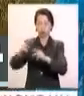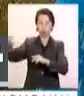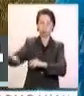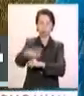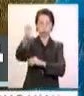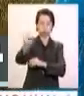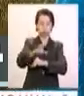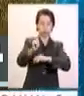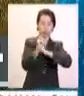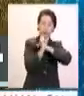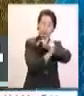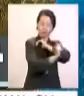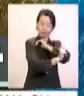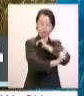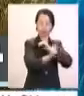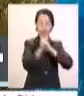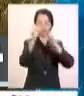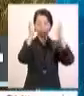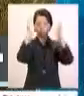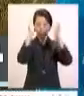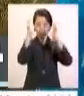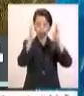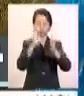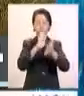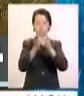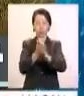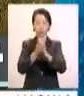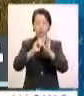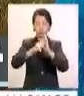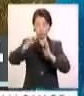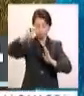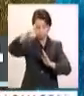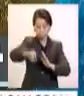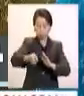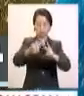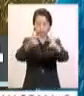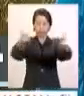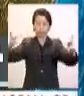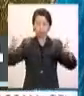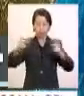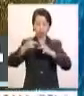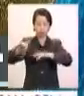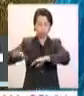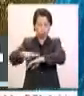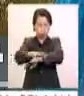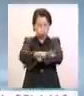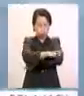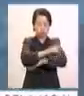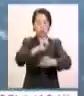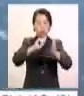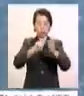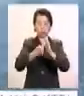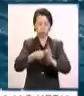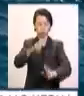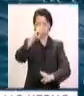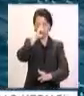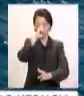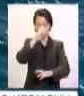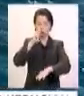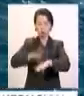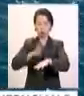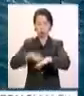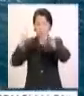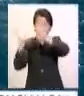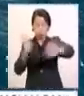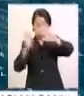perairan pantai timur Semenanjung. Atas faktor ini, bermula esok juga kawasan-kawasan perairan ini akan mula dikuasakan amaran